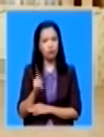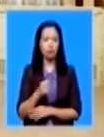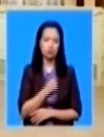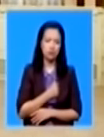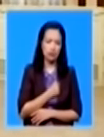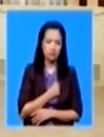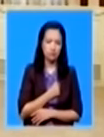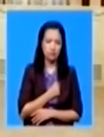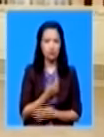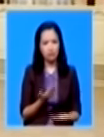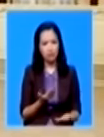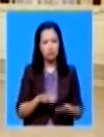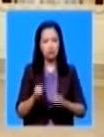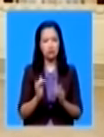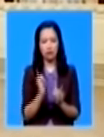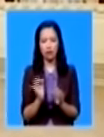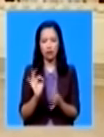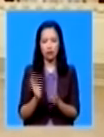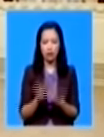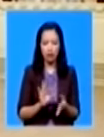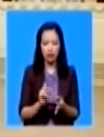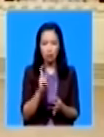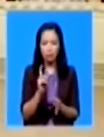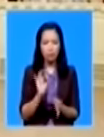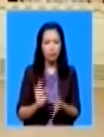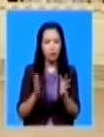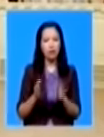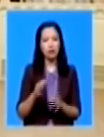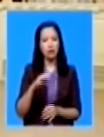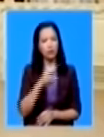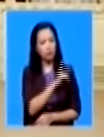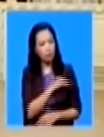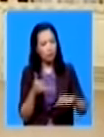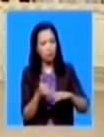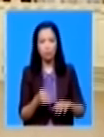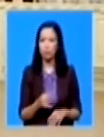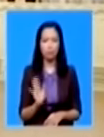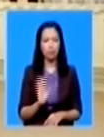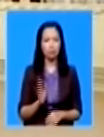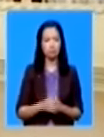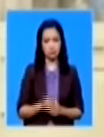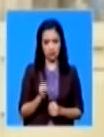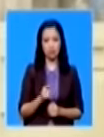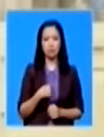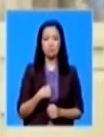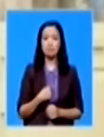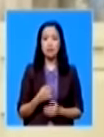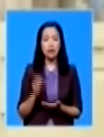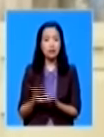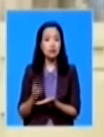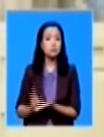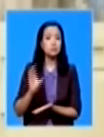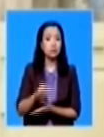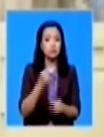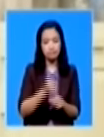ใจต้องมาจัดงานตบต้องมารักษาพยาบาลแทนผมว่ามันเป็นสิ่งที่สูญเสียมากกว่าอย่างอื่นนะผมไม่เสียดายถ้าจะต้องใช้งบประมาณในการที่ต้องทำอะไร